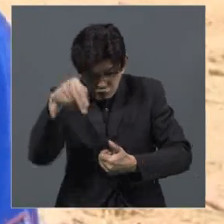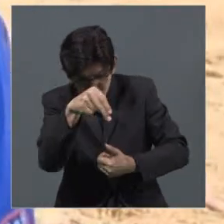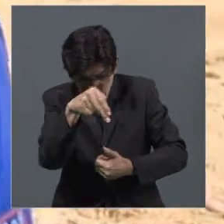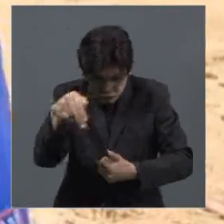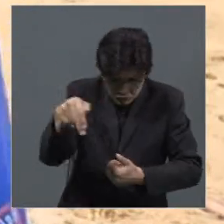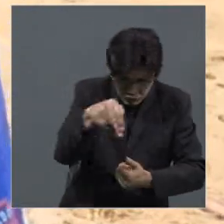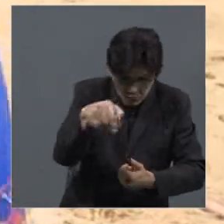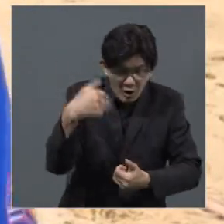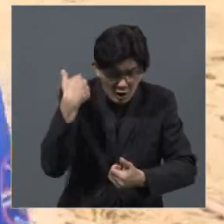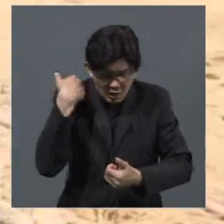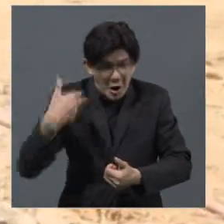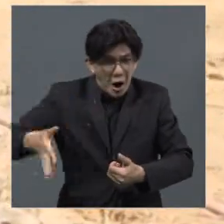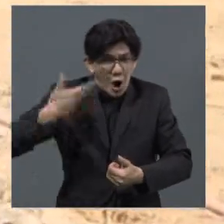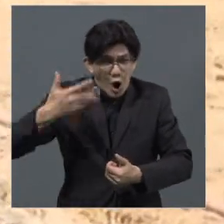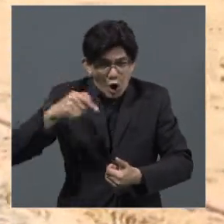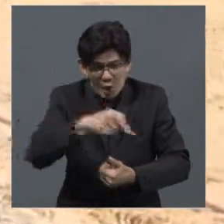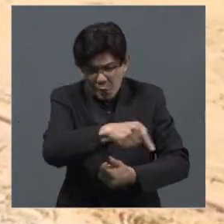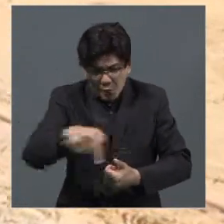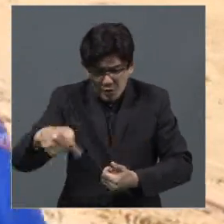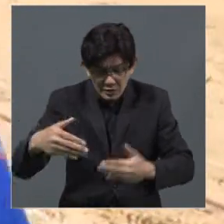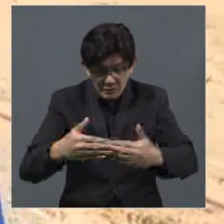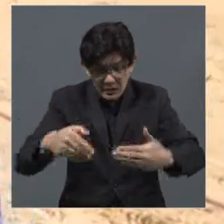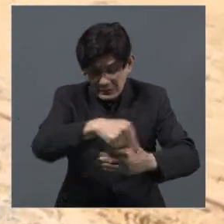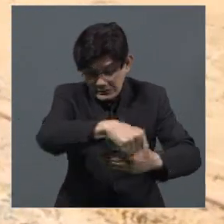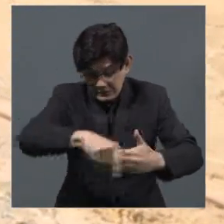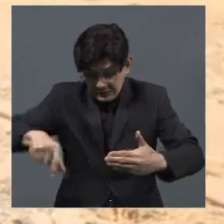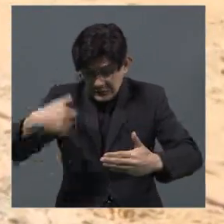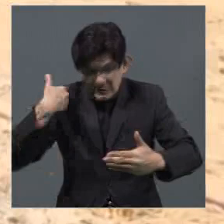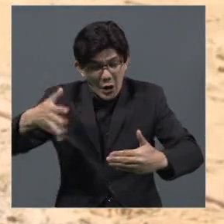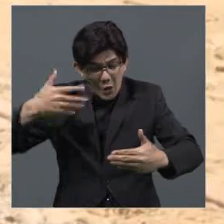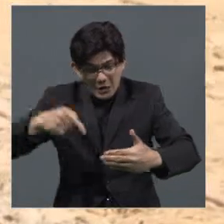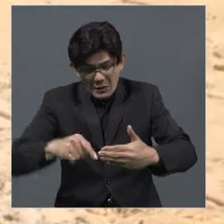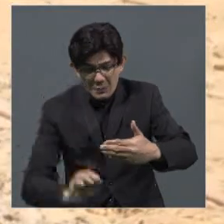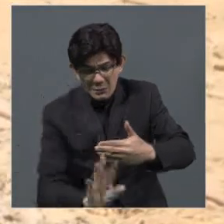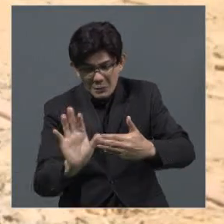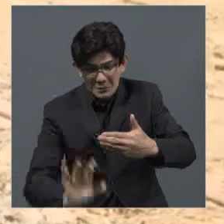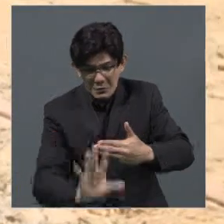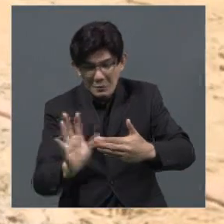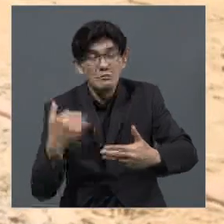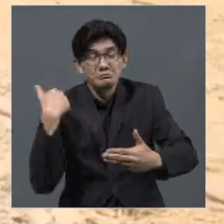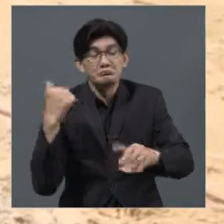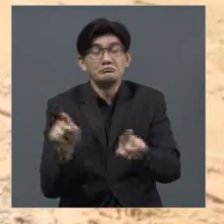มันอ่ะร้อนมากเลยตรงนั้นอ่ะ จึงเป็นสาเหตุให้มีควันอยู่ ใช